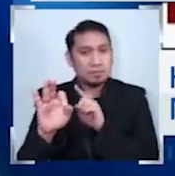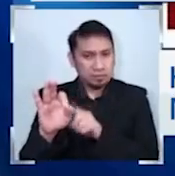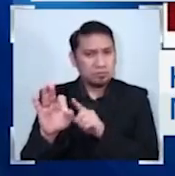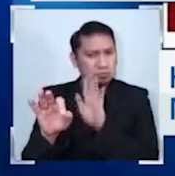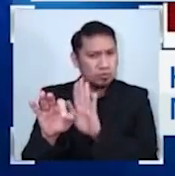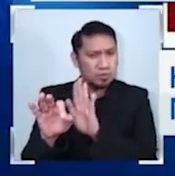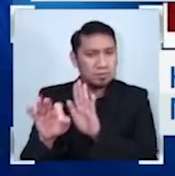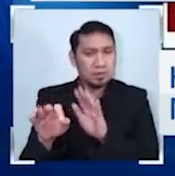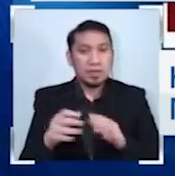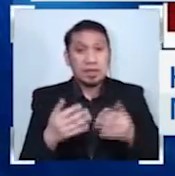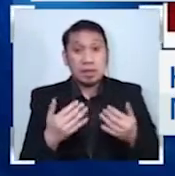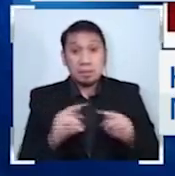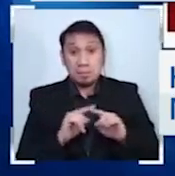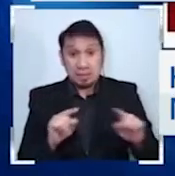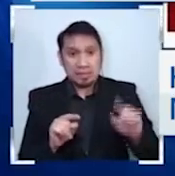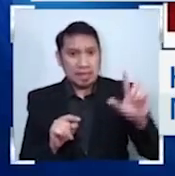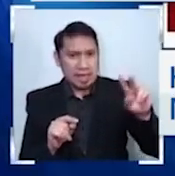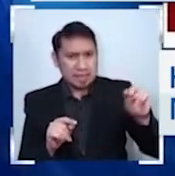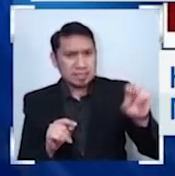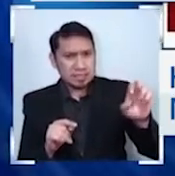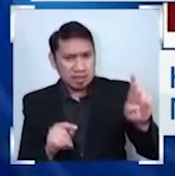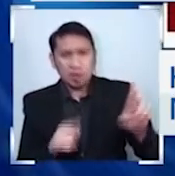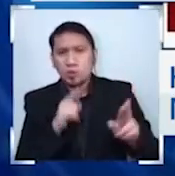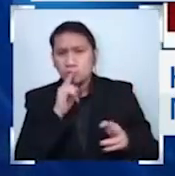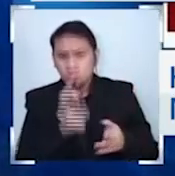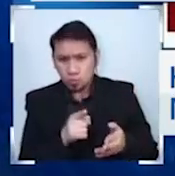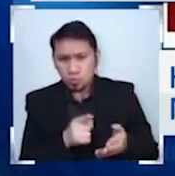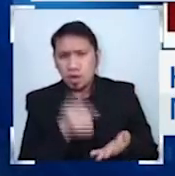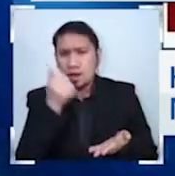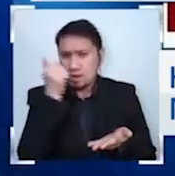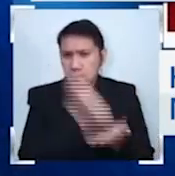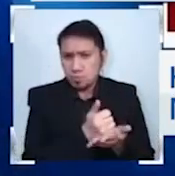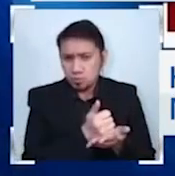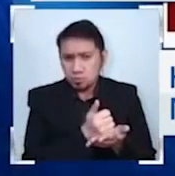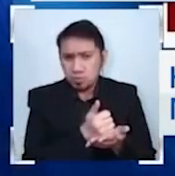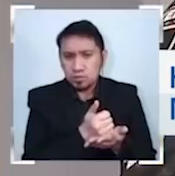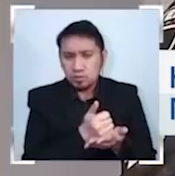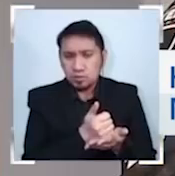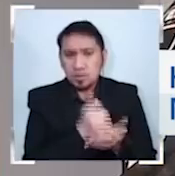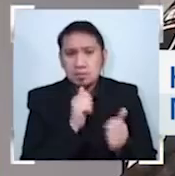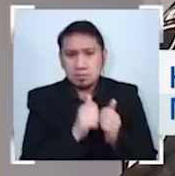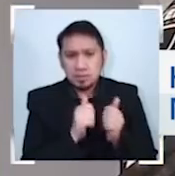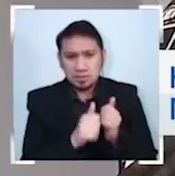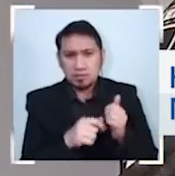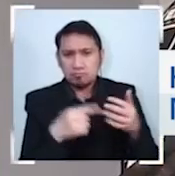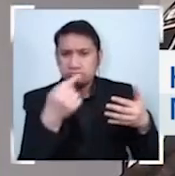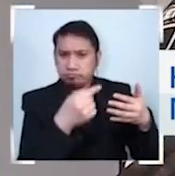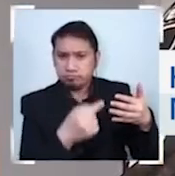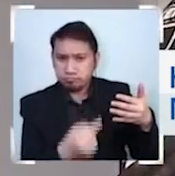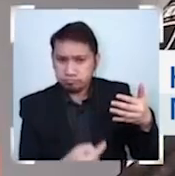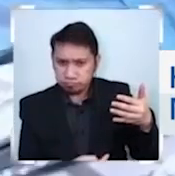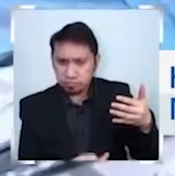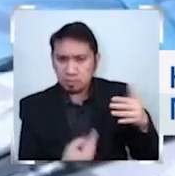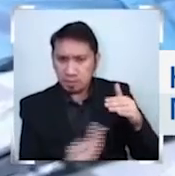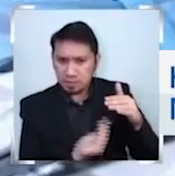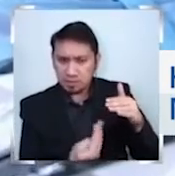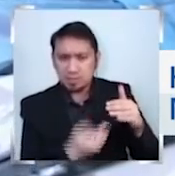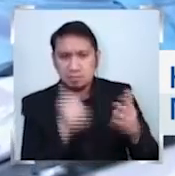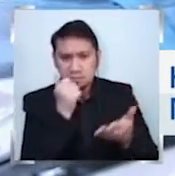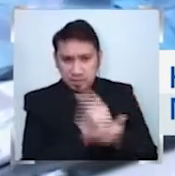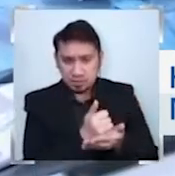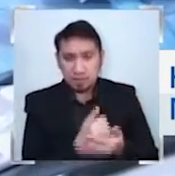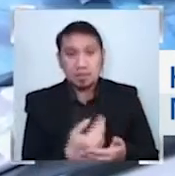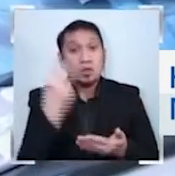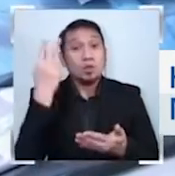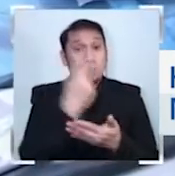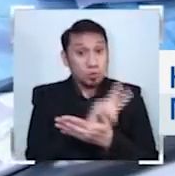pasado na sa kanilang mga metrics. No? Hinug. In other words. Sa nakalipas na 2 linggo, bumaba pa ang